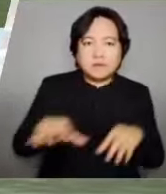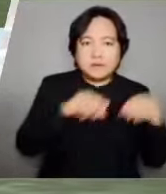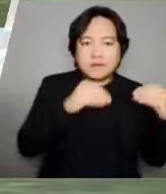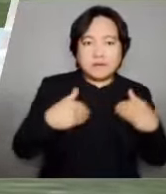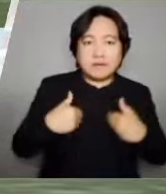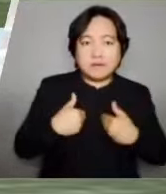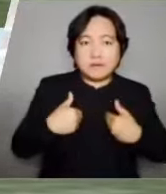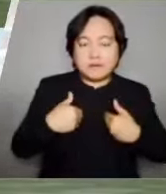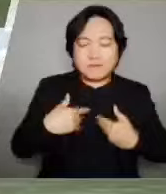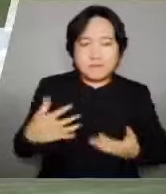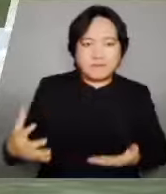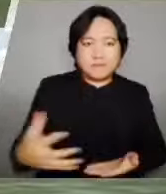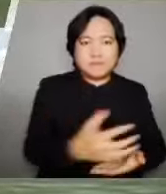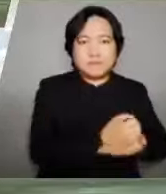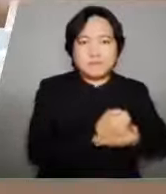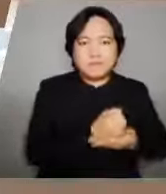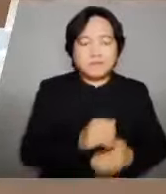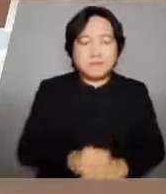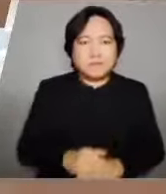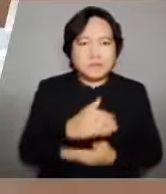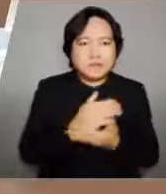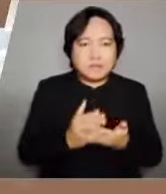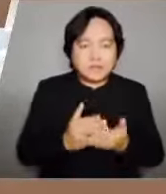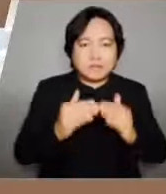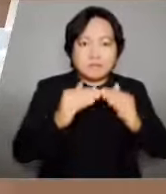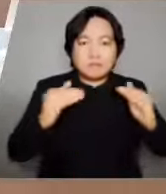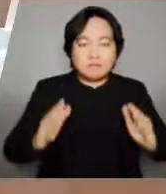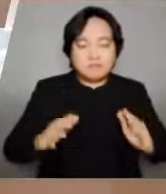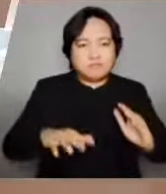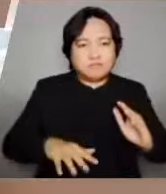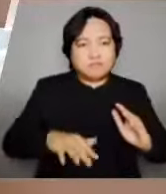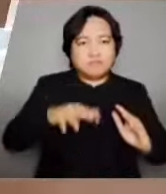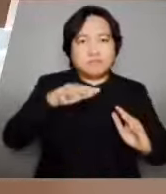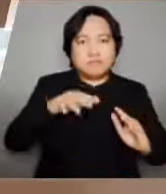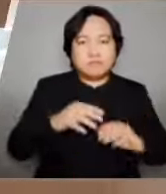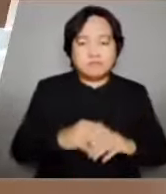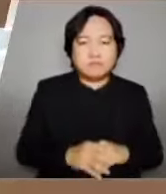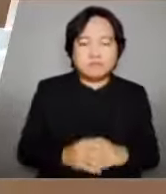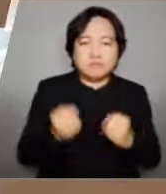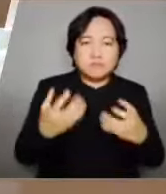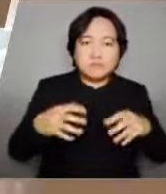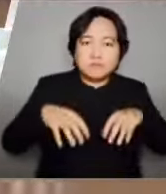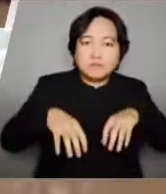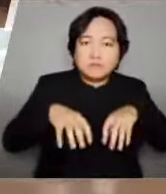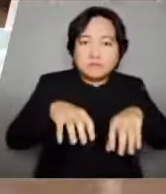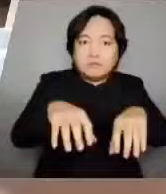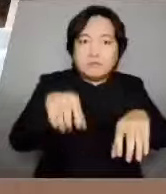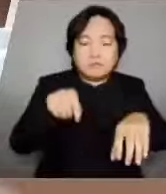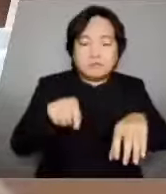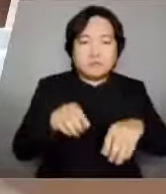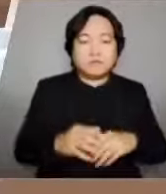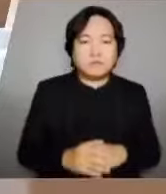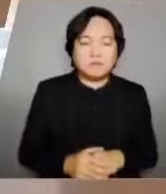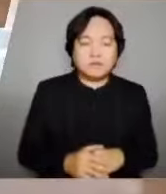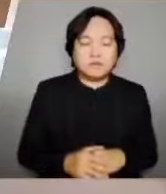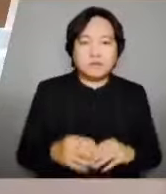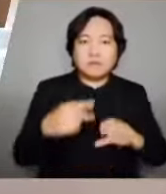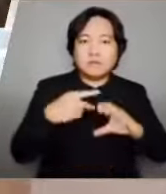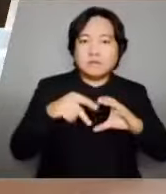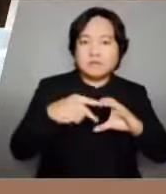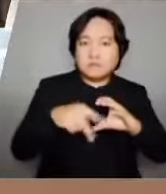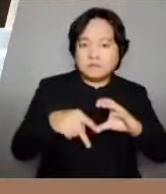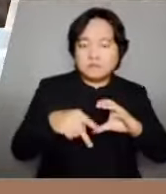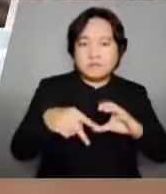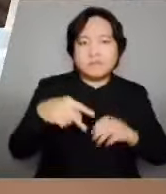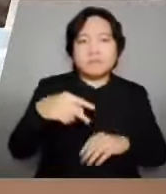tubig hanggang sa bubong ng ilang bahay. Maraming bahay rin ang nalubog sa baha sa Barangay Siksikan, Puerto Princesa City. Lumikas